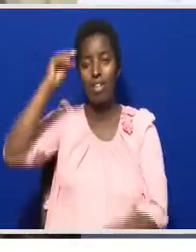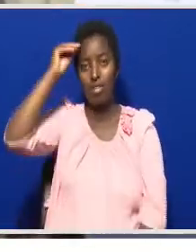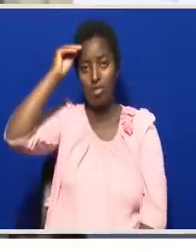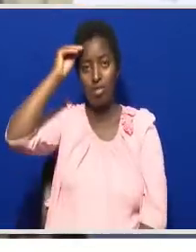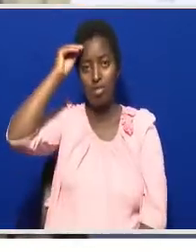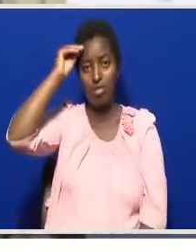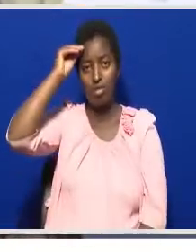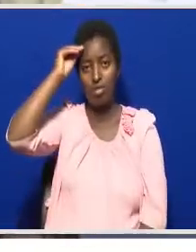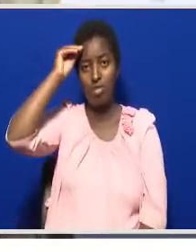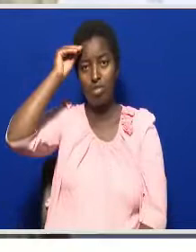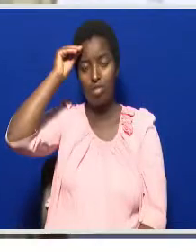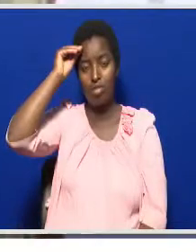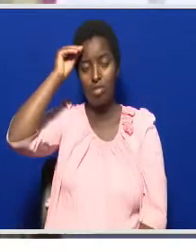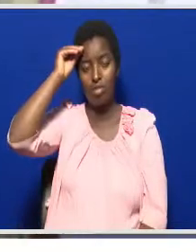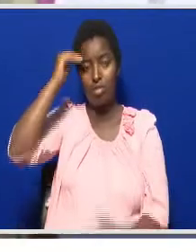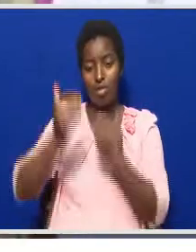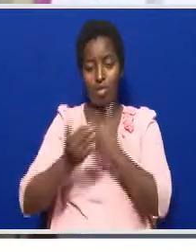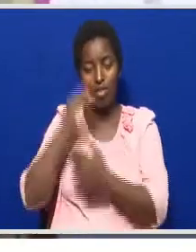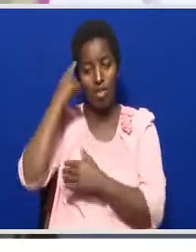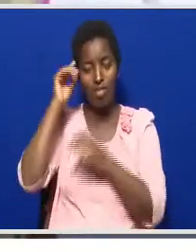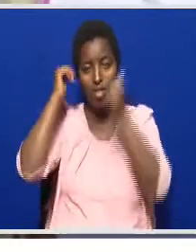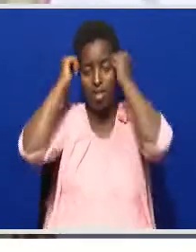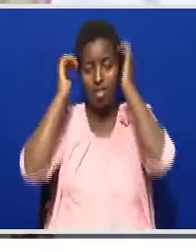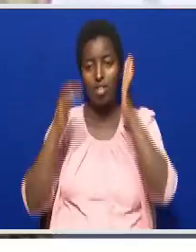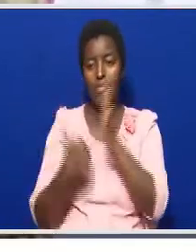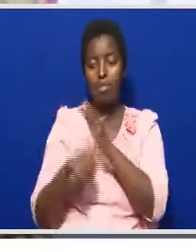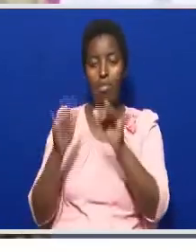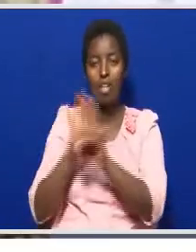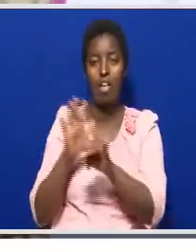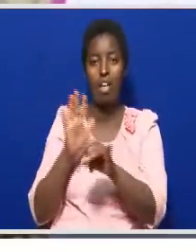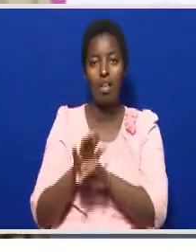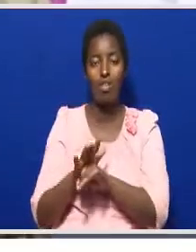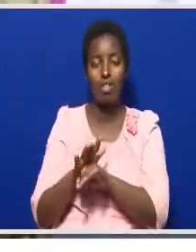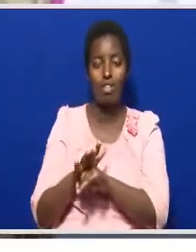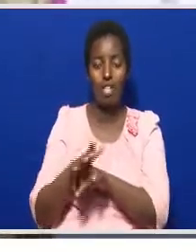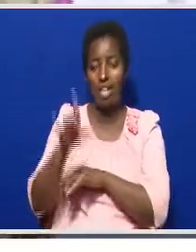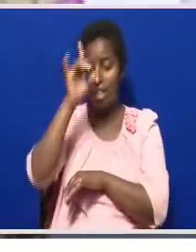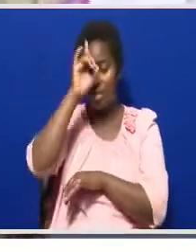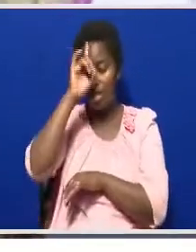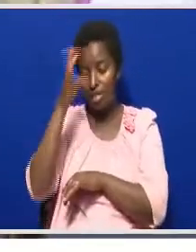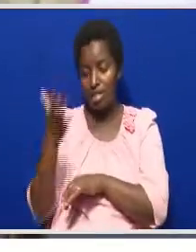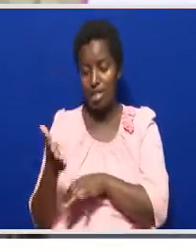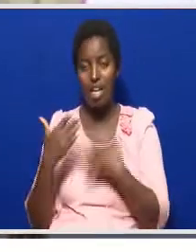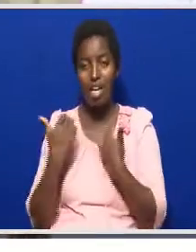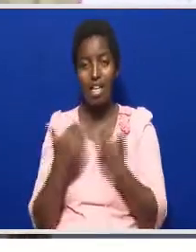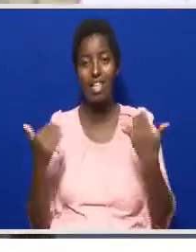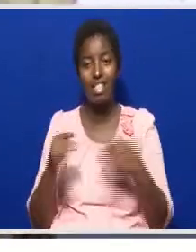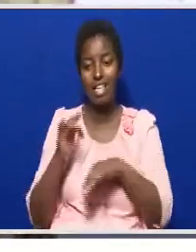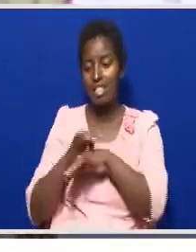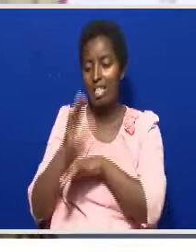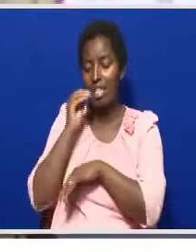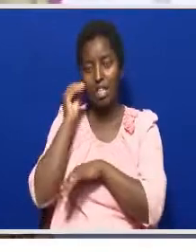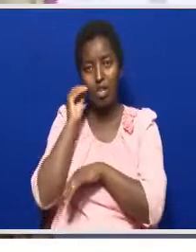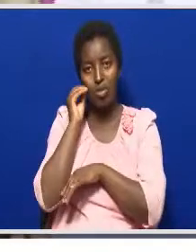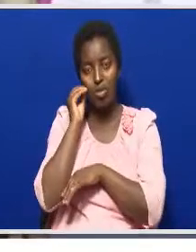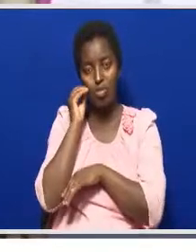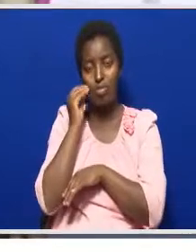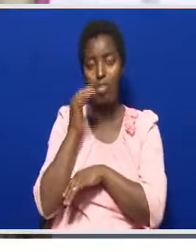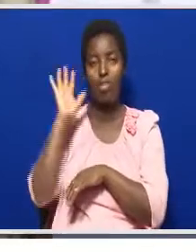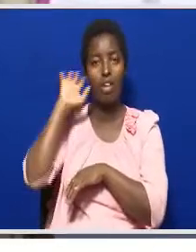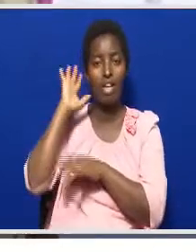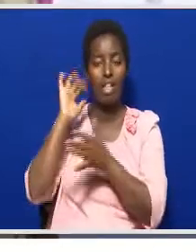Education waangalie hii maneno. Shida ni nyingi huku chini sana, watoto wanafukuzwa shule. Na